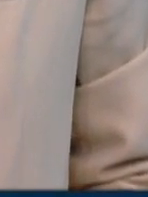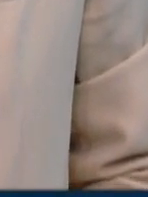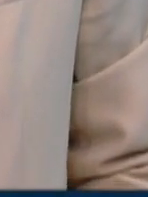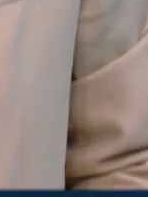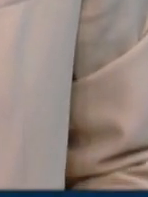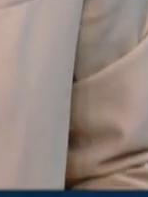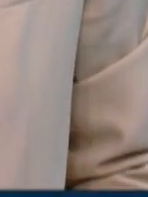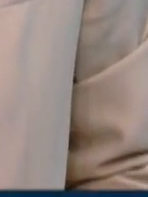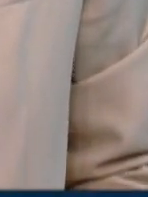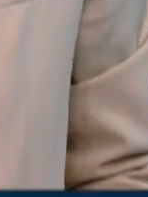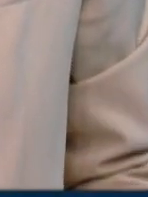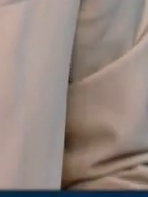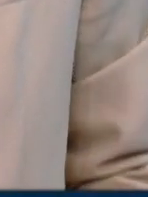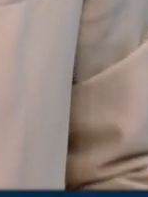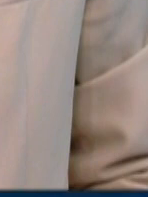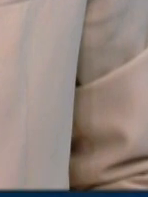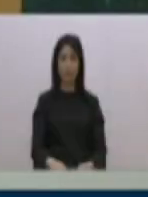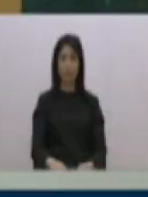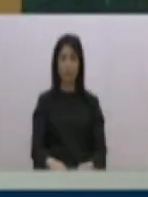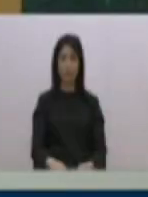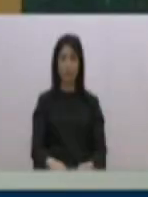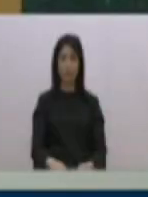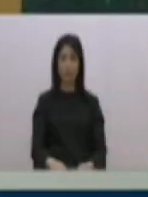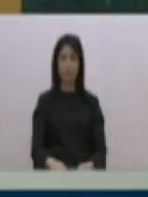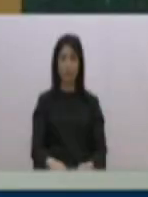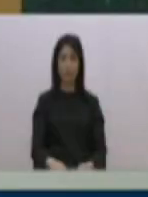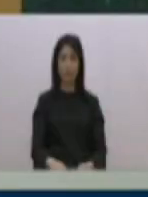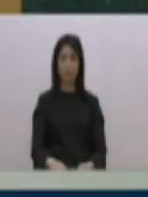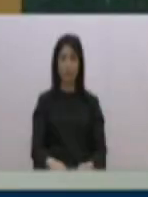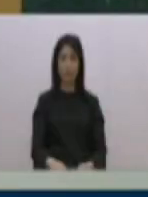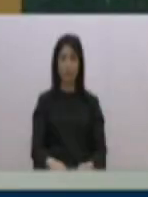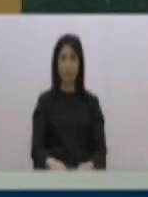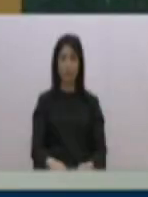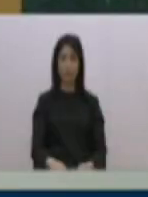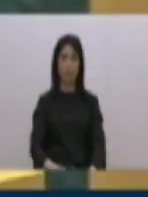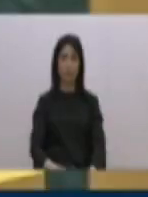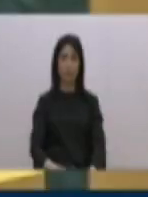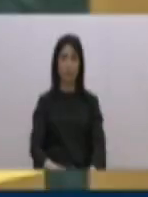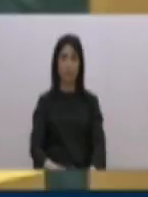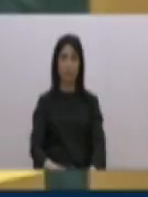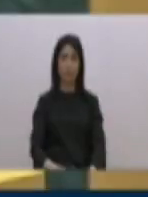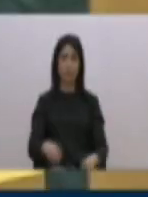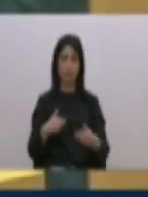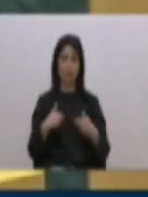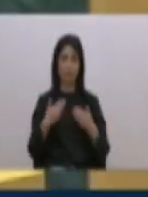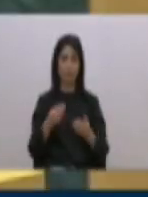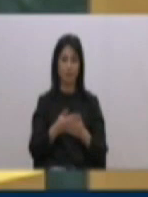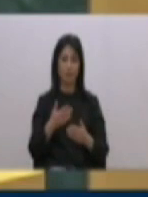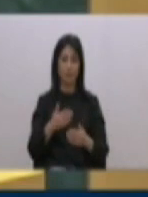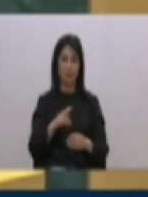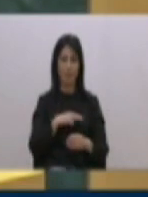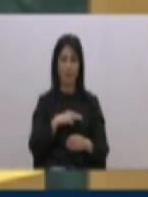gmil reformează și sau bram, clinica bistapina se bizdiargi modelist danergua. Echime bisada ectne bistuiz minimaluri helpasis gansa